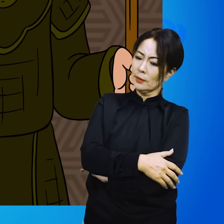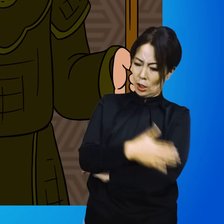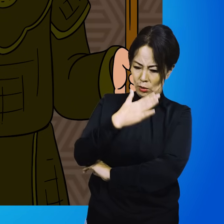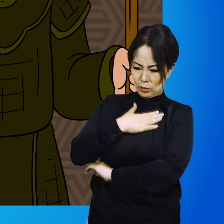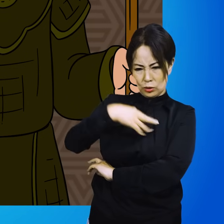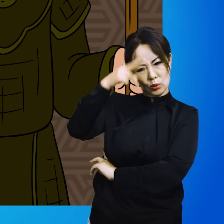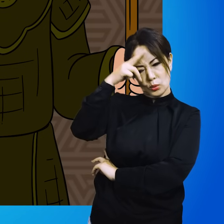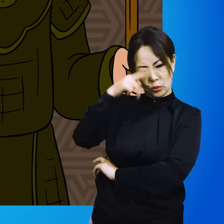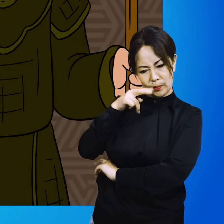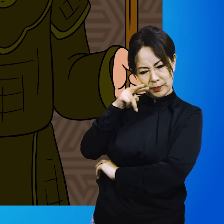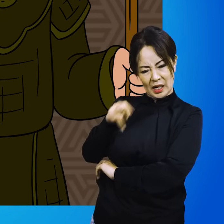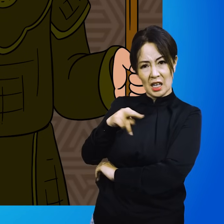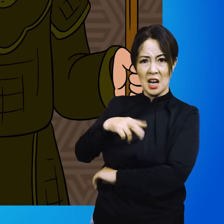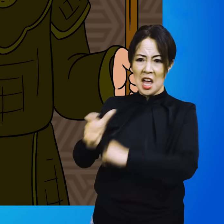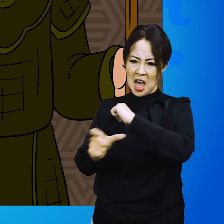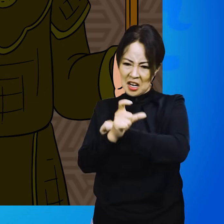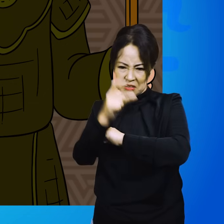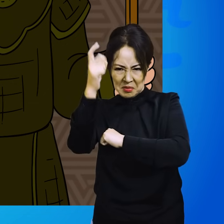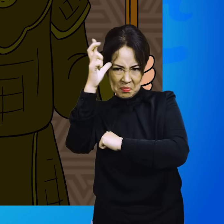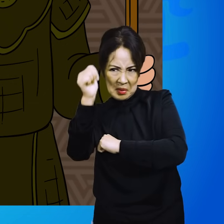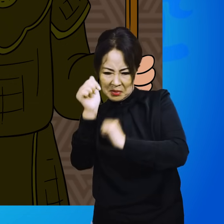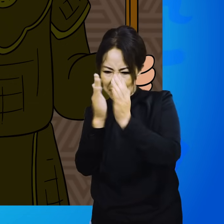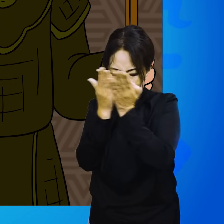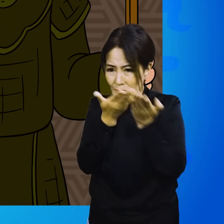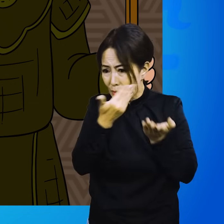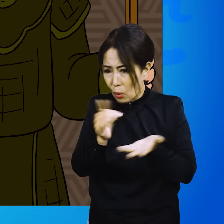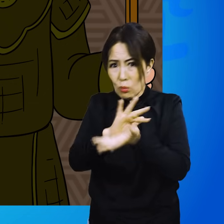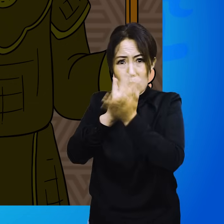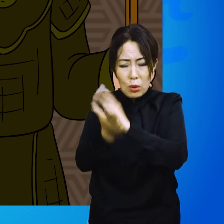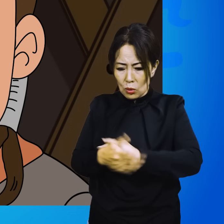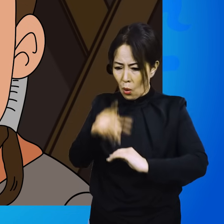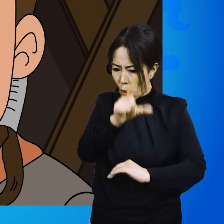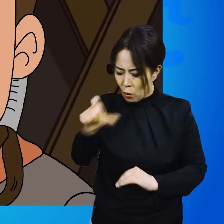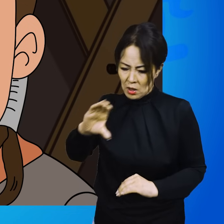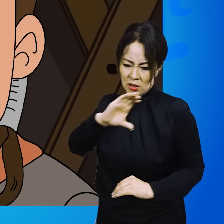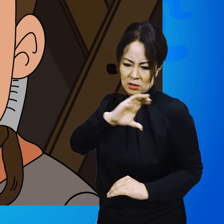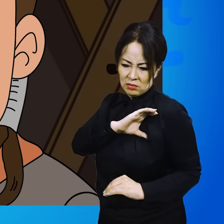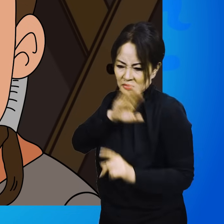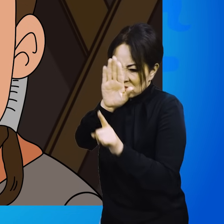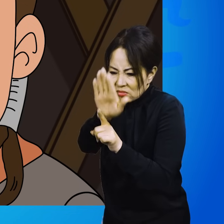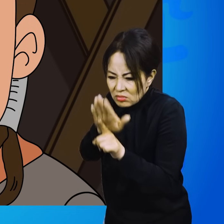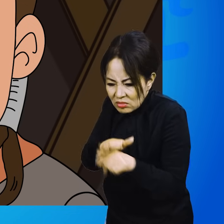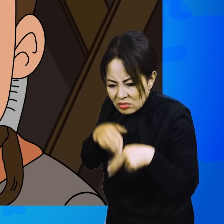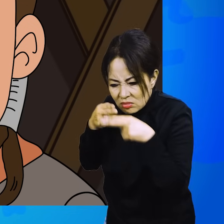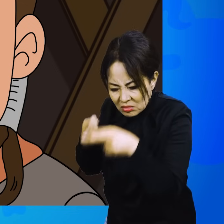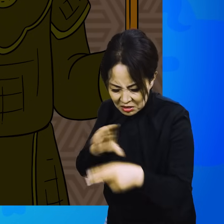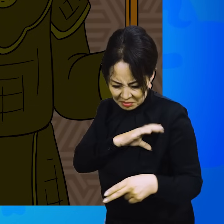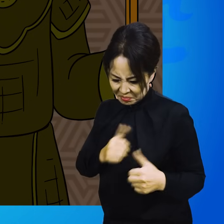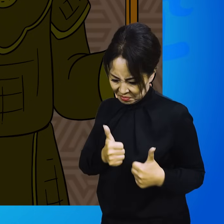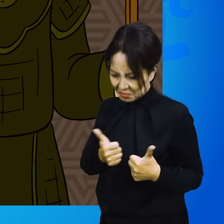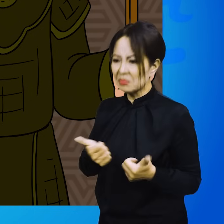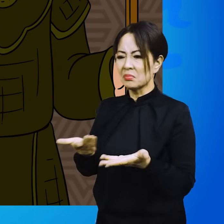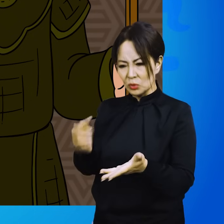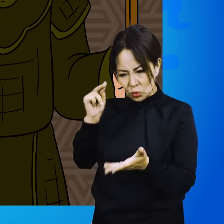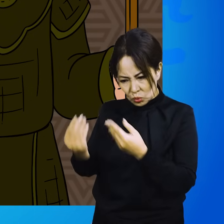Миний хүү чинь эрдэм ном сураагүй ч гэлээ. Хүнийг энэрэх сайхан сэтгэлийг сурч авсан байна шүү.